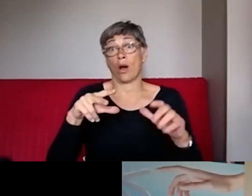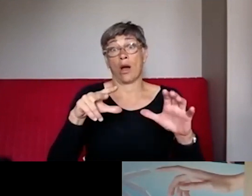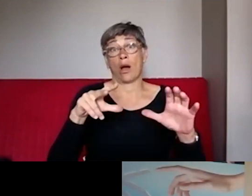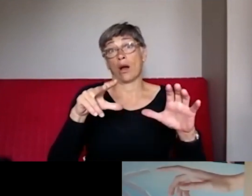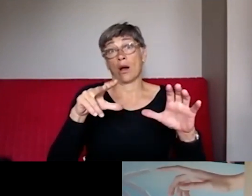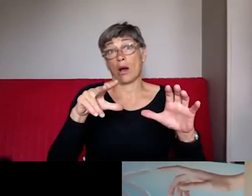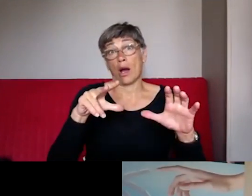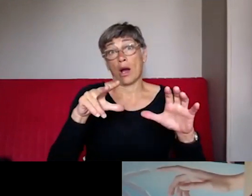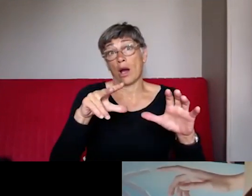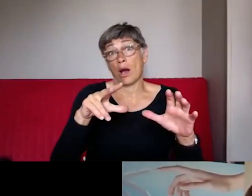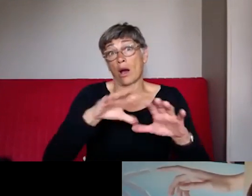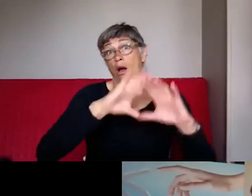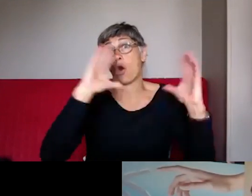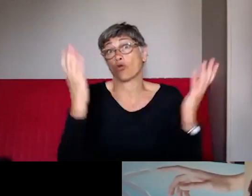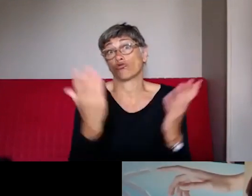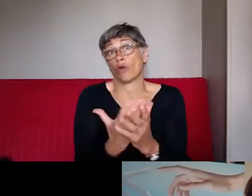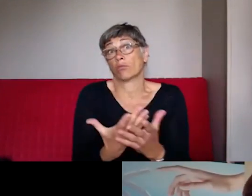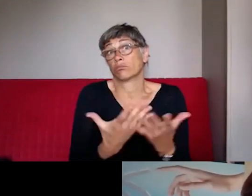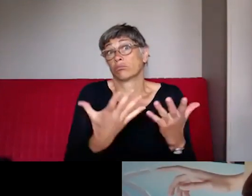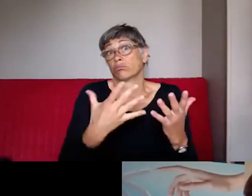de MDPH. Donc,